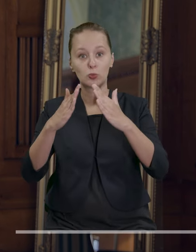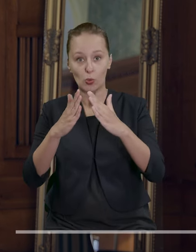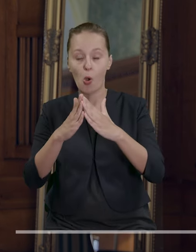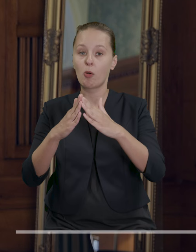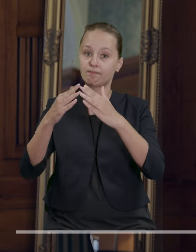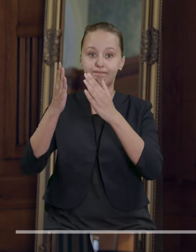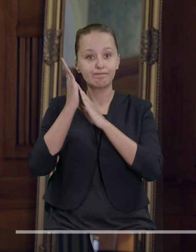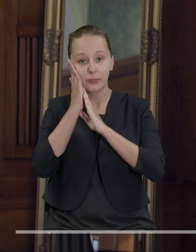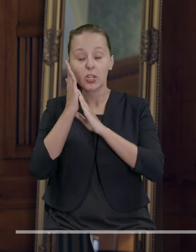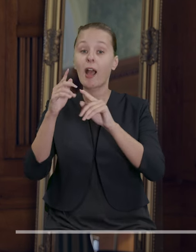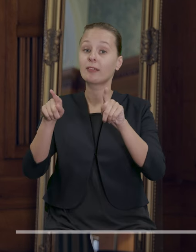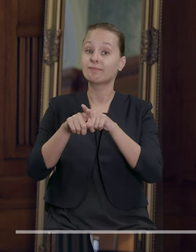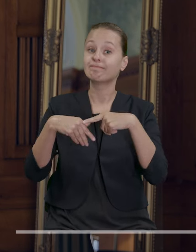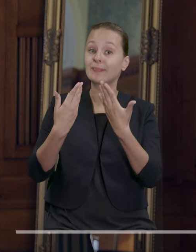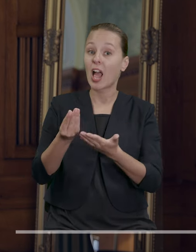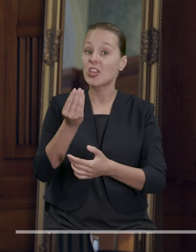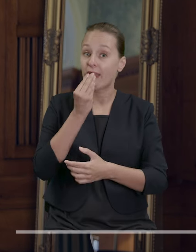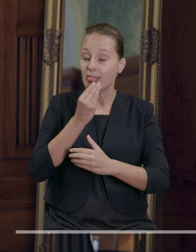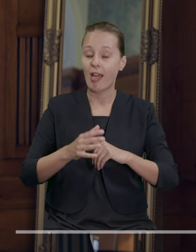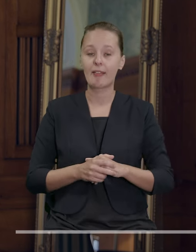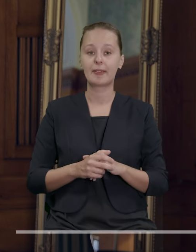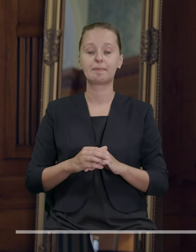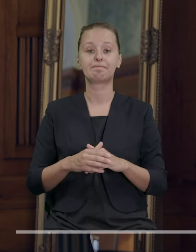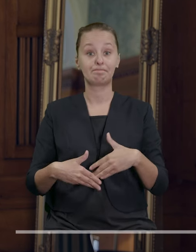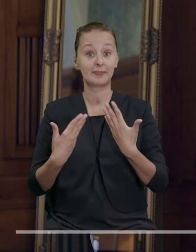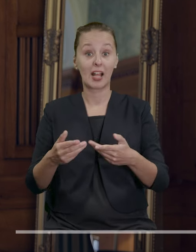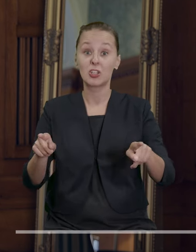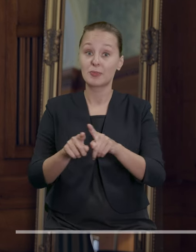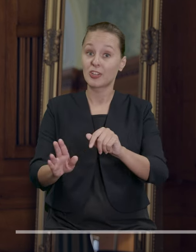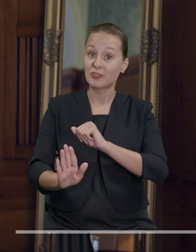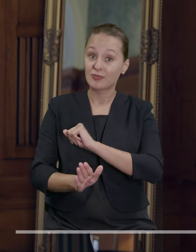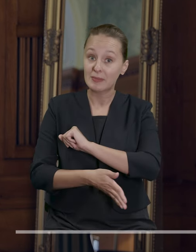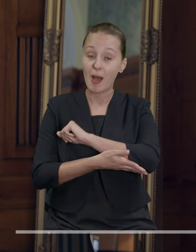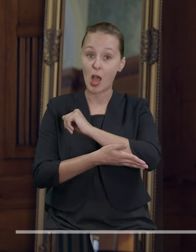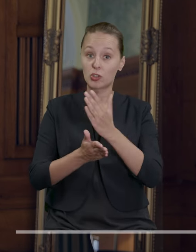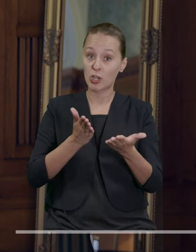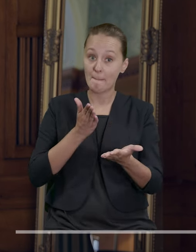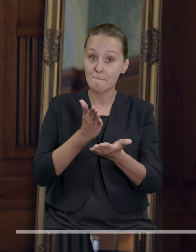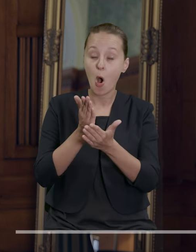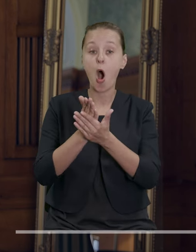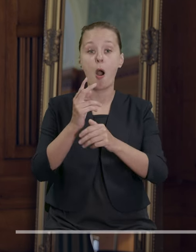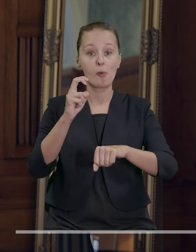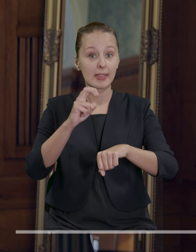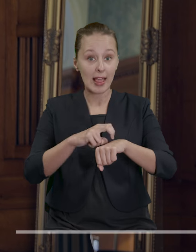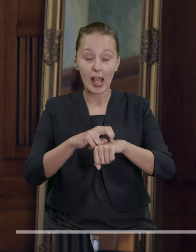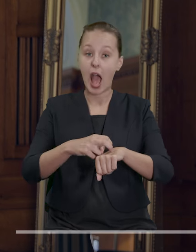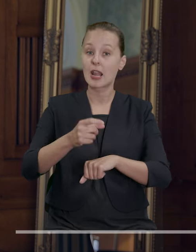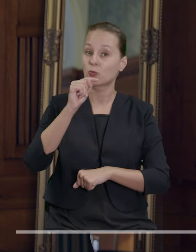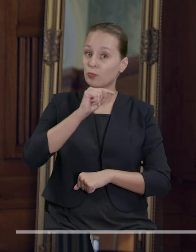zakwaterowanie, zapewniliśmy im wyżywienie, zapewniliśmy wsparcie, pomoc